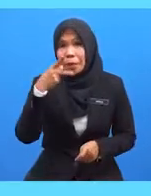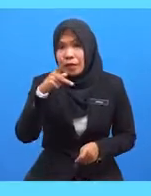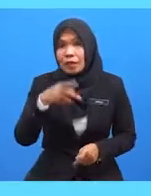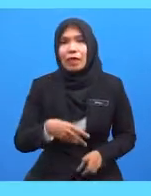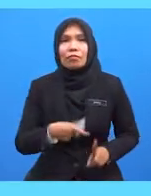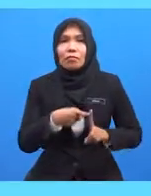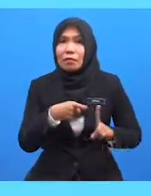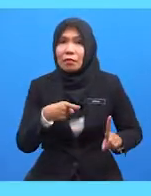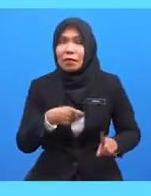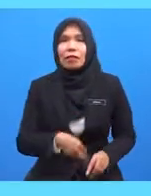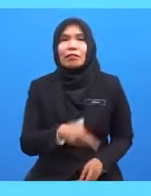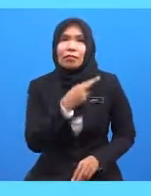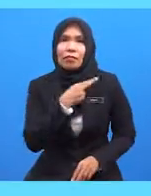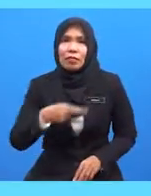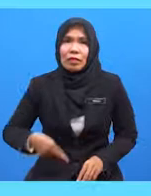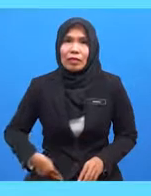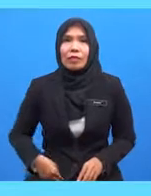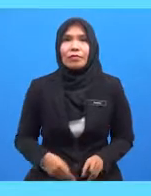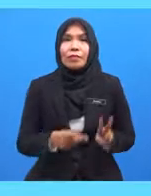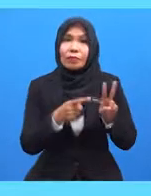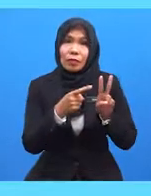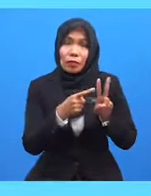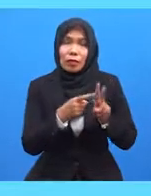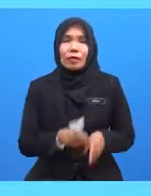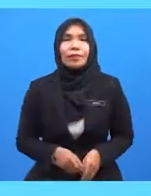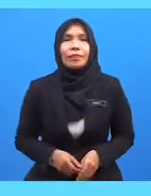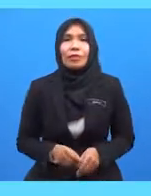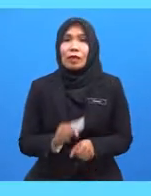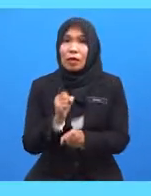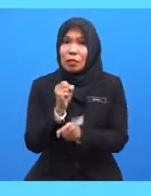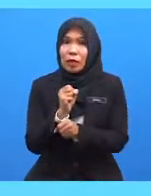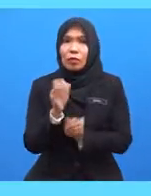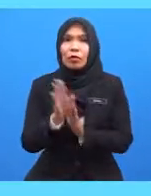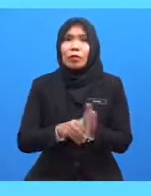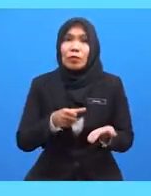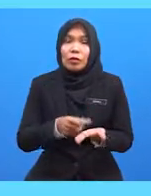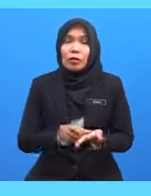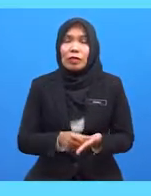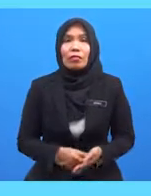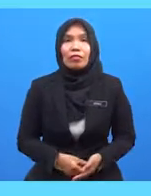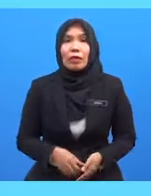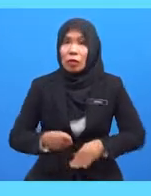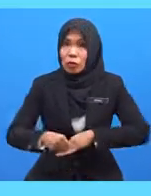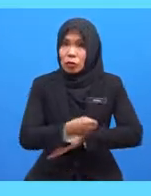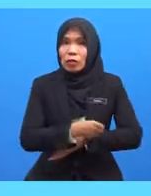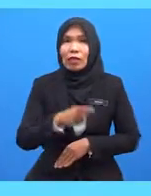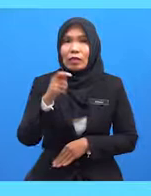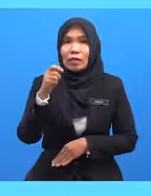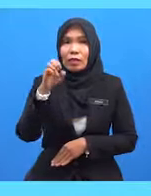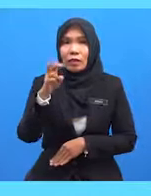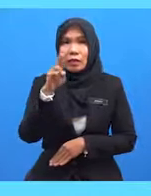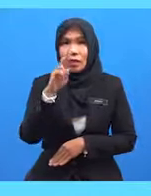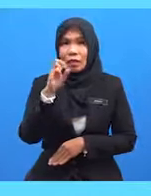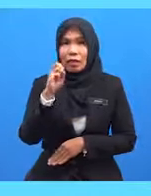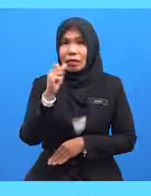Batu bersurat Sungai Tersat, Kuala Berang, Terengganu. Tidak dapat dipastikan oleh